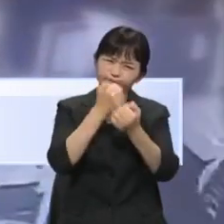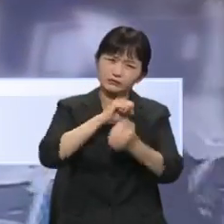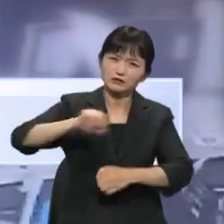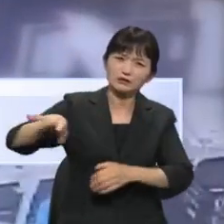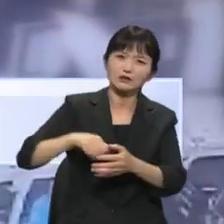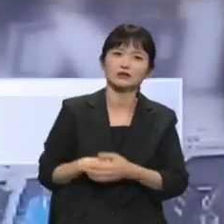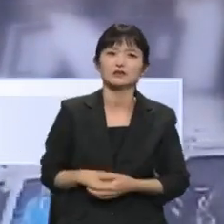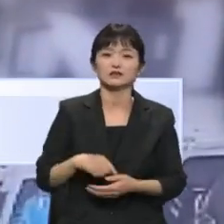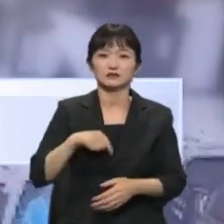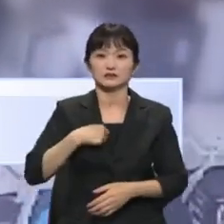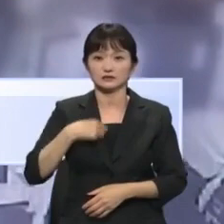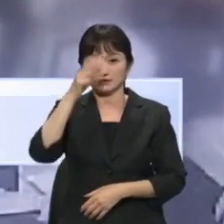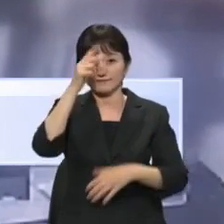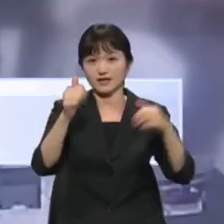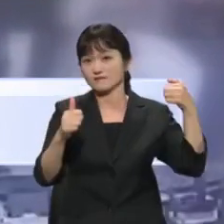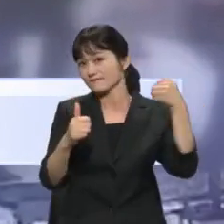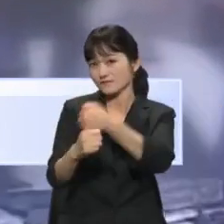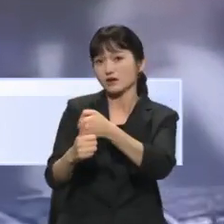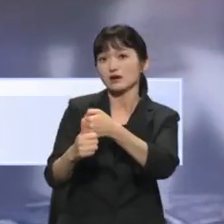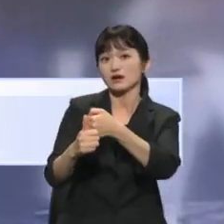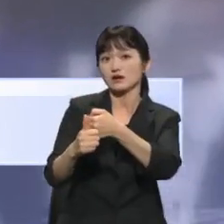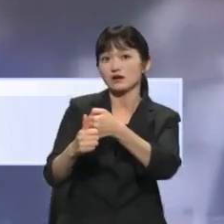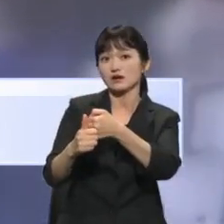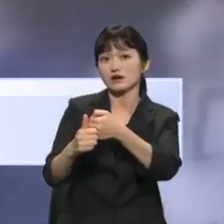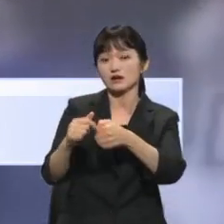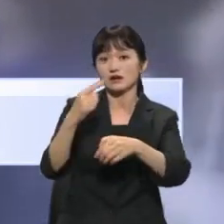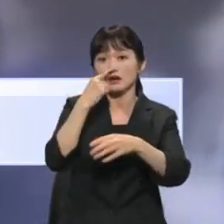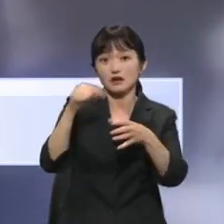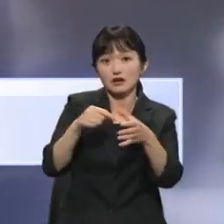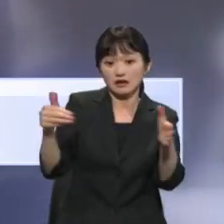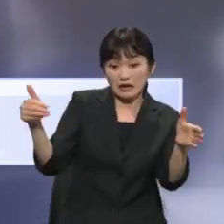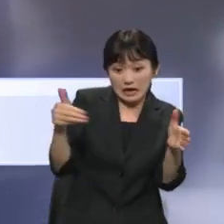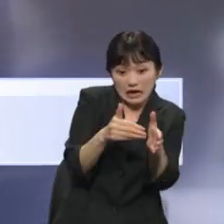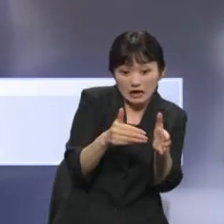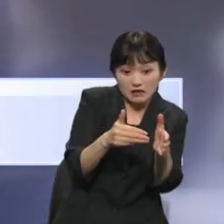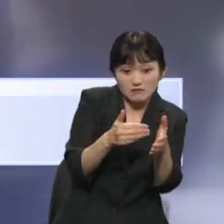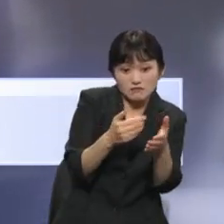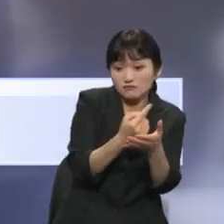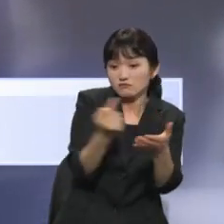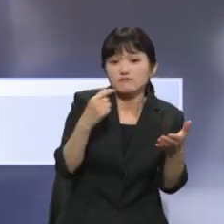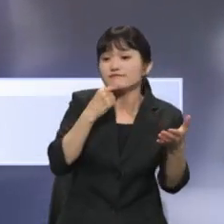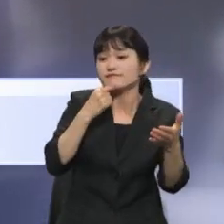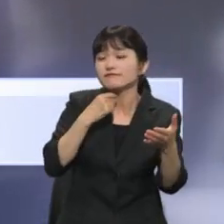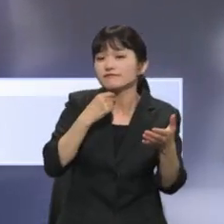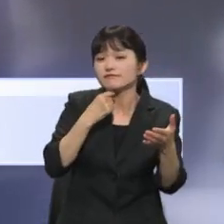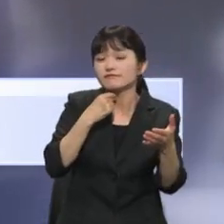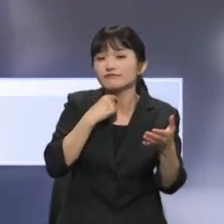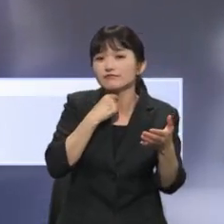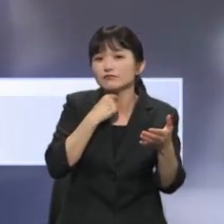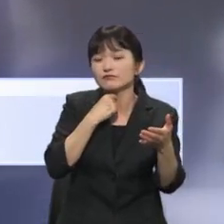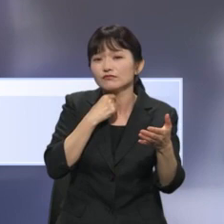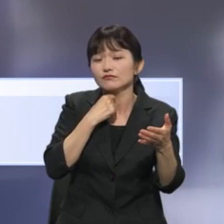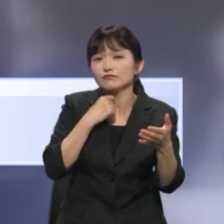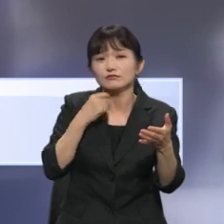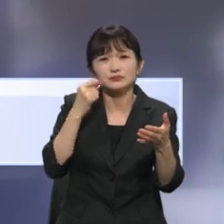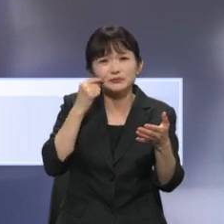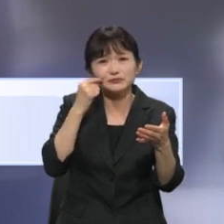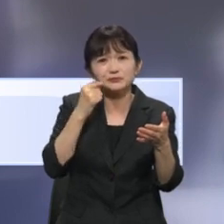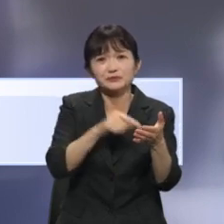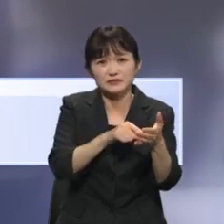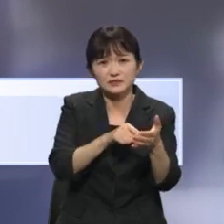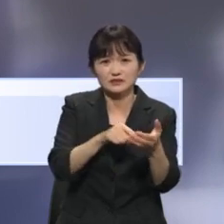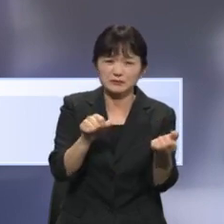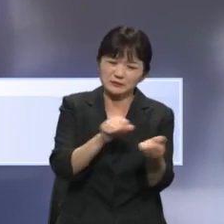때리기도 했습니다. 결국 마감 시간이 지난 카페에서 못 나간다 행패를 부리다 현행범으로 체포됐는데요. 지난 두 달간